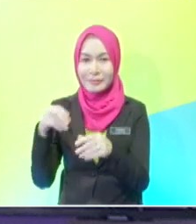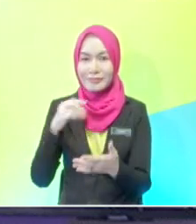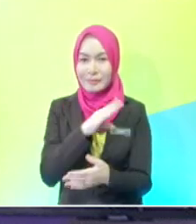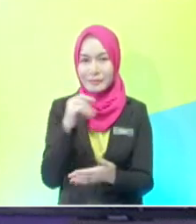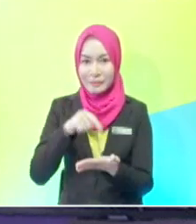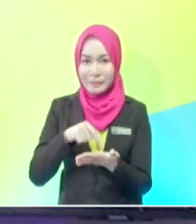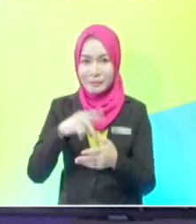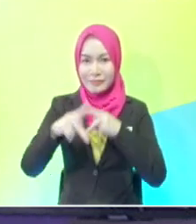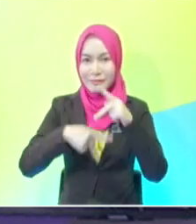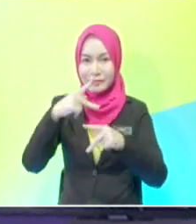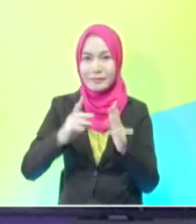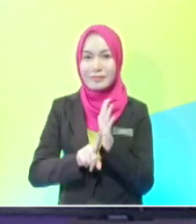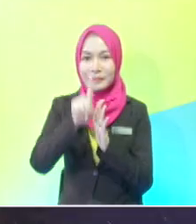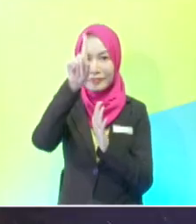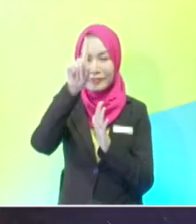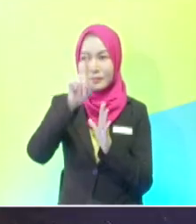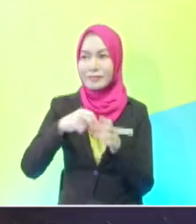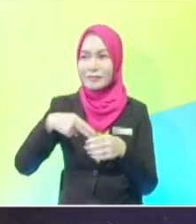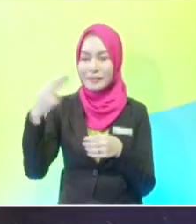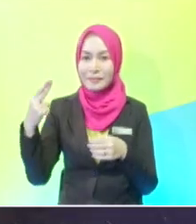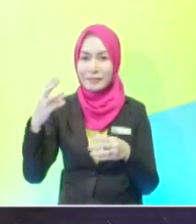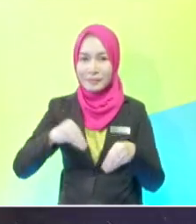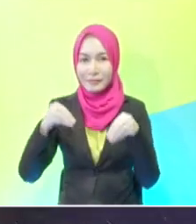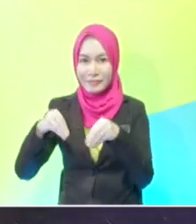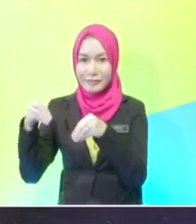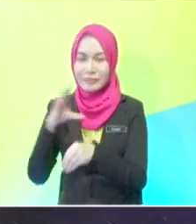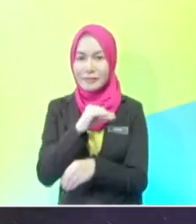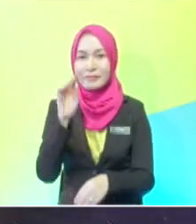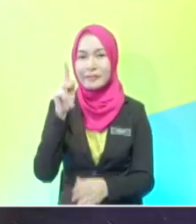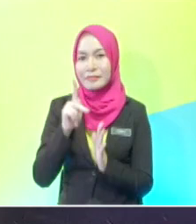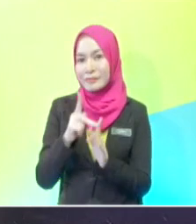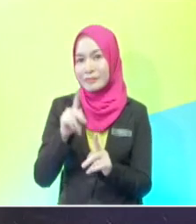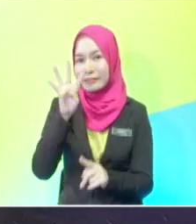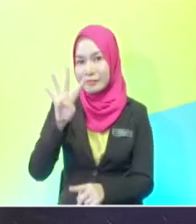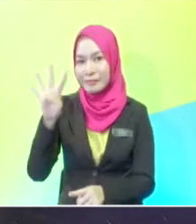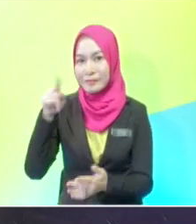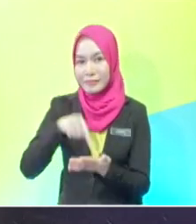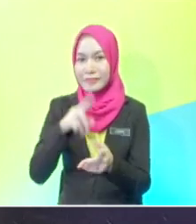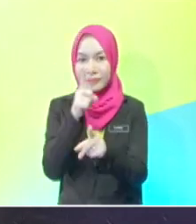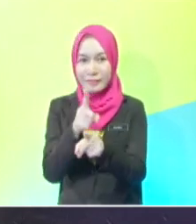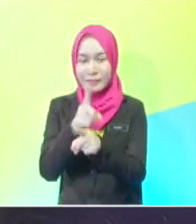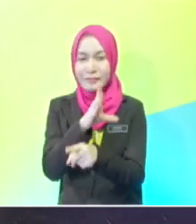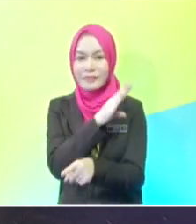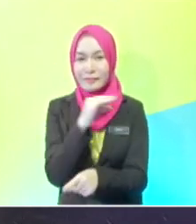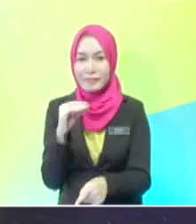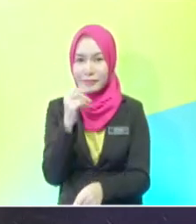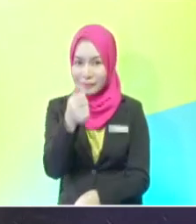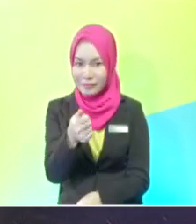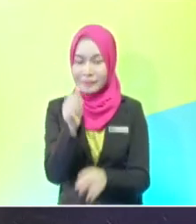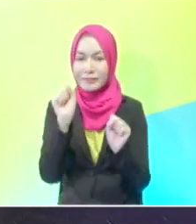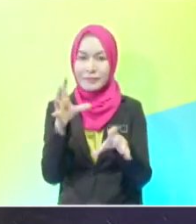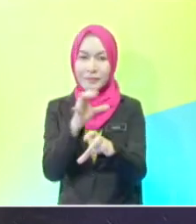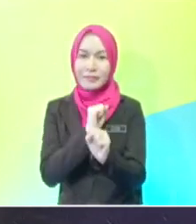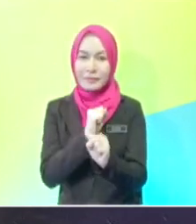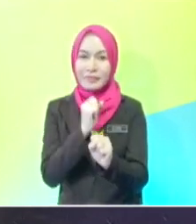hasil pertanian betul keempat betul maka Irfan dapat satu lagi